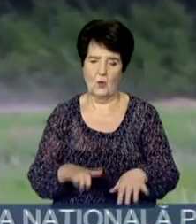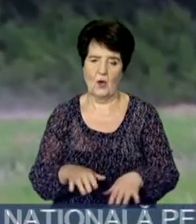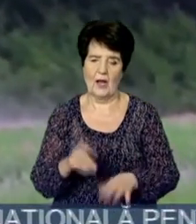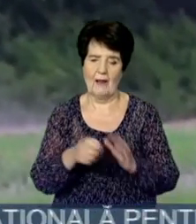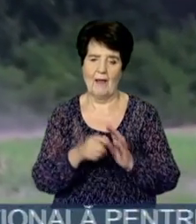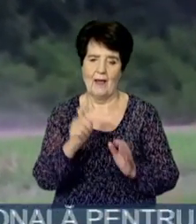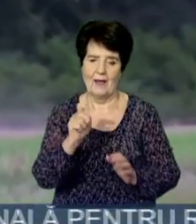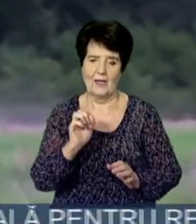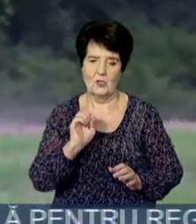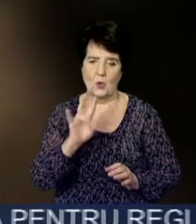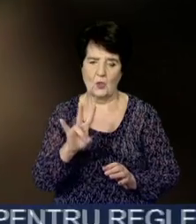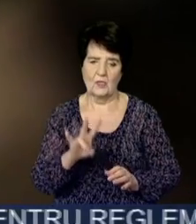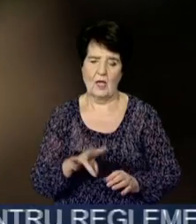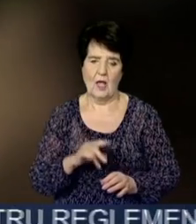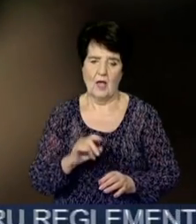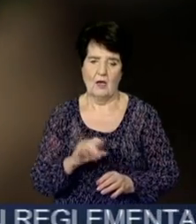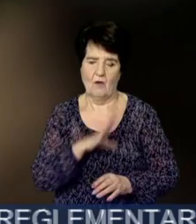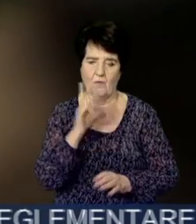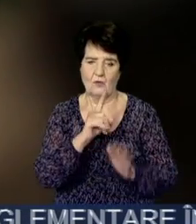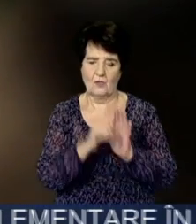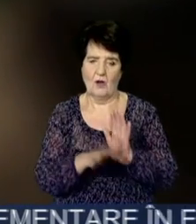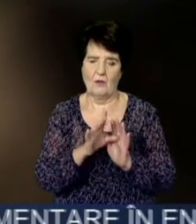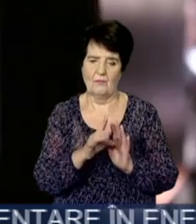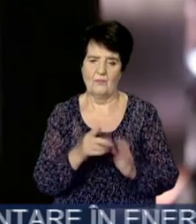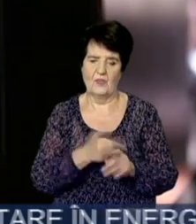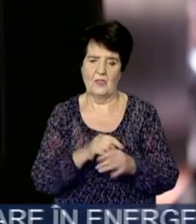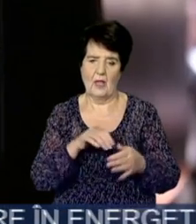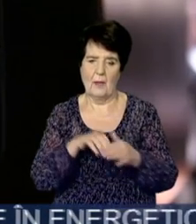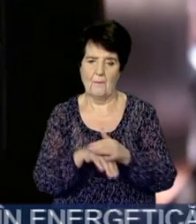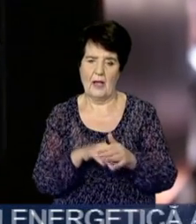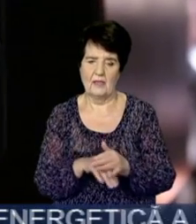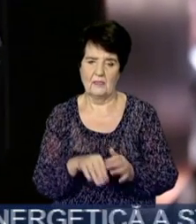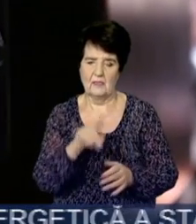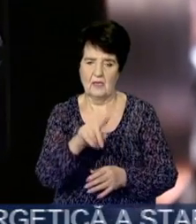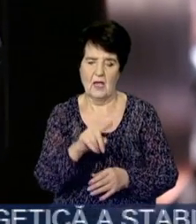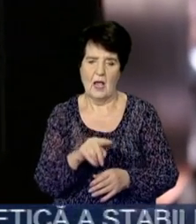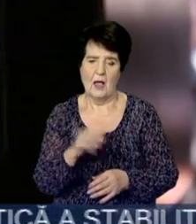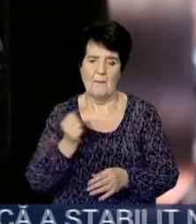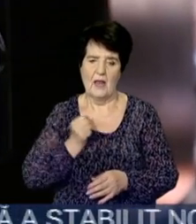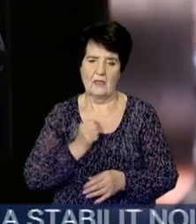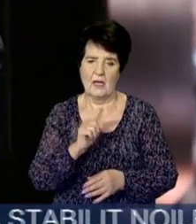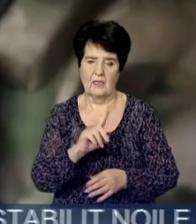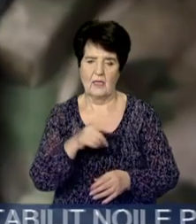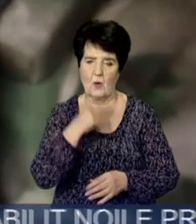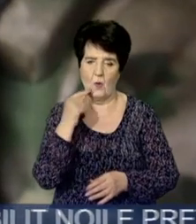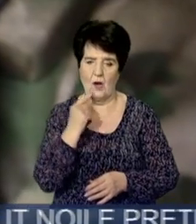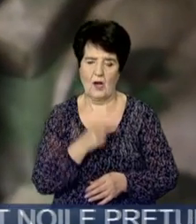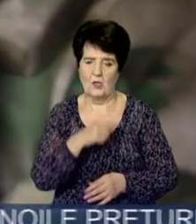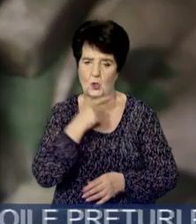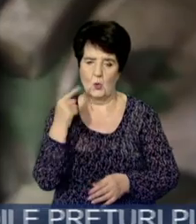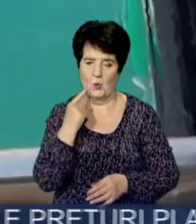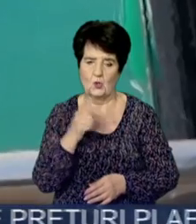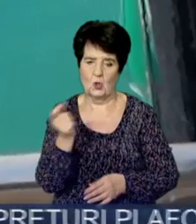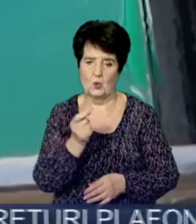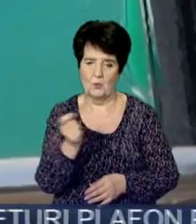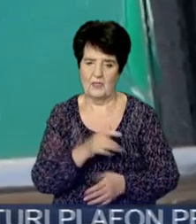Hersonul ocupat anunță că militarii ucraineni ar fi lovit noaptea trecută o bază militară inamică din oraș. Artileria rusă a bombardat duminică localități